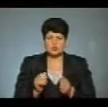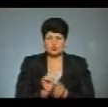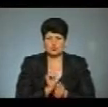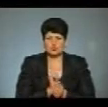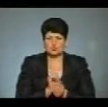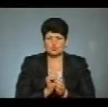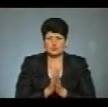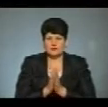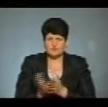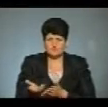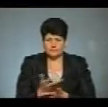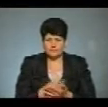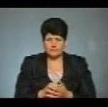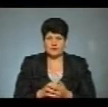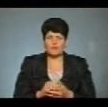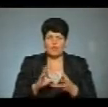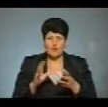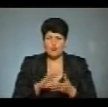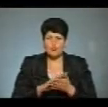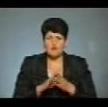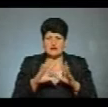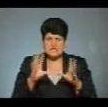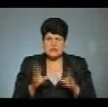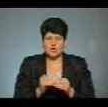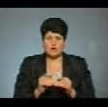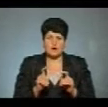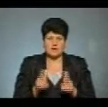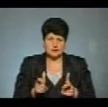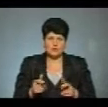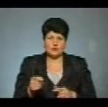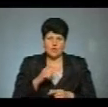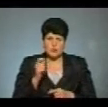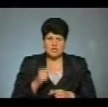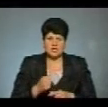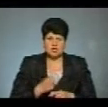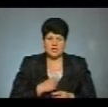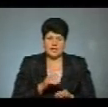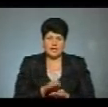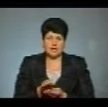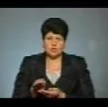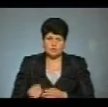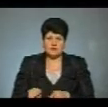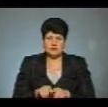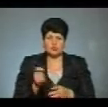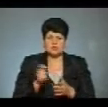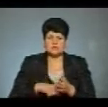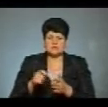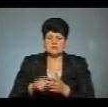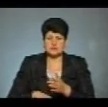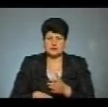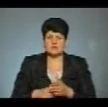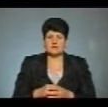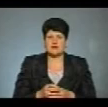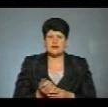чагарники. В умовах загального карантину по Україні, на жаль, кладовища теж закриті для